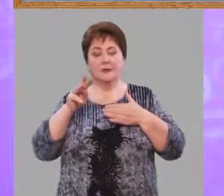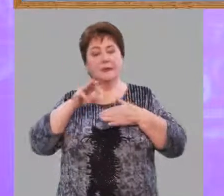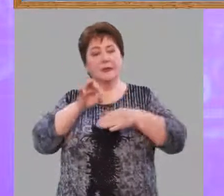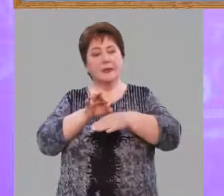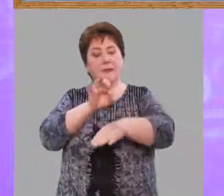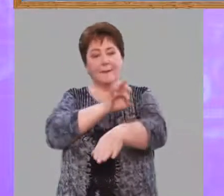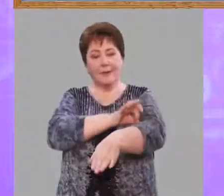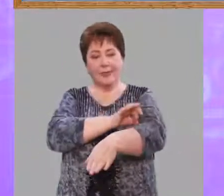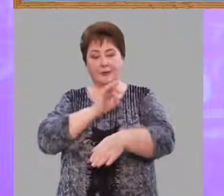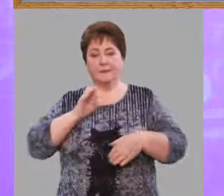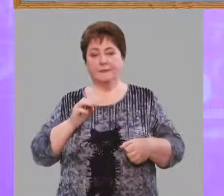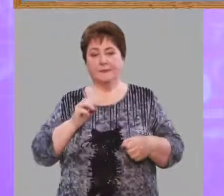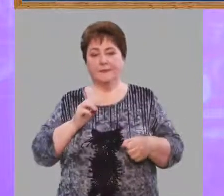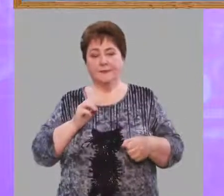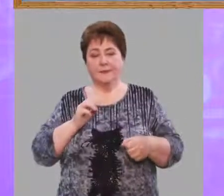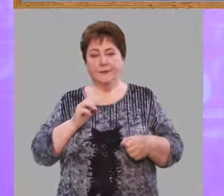метр.